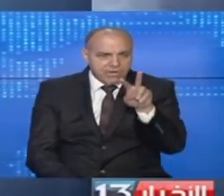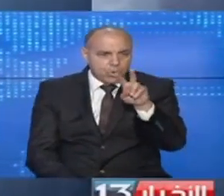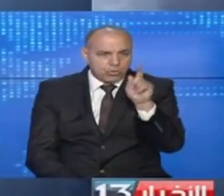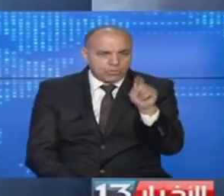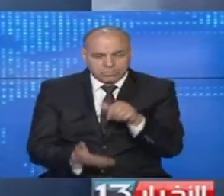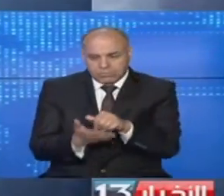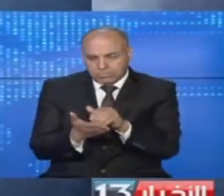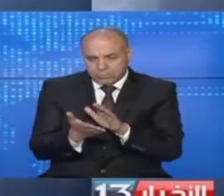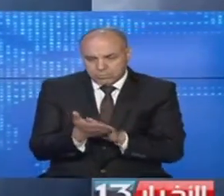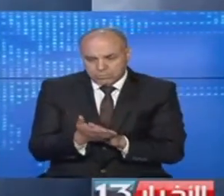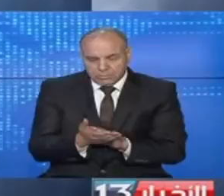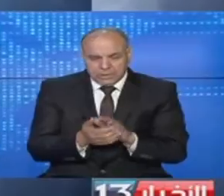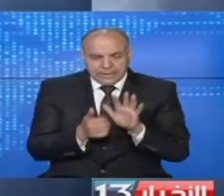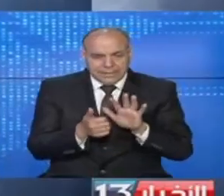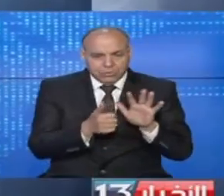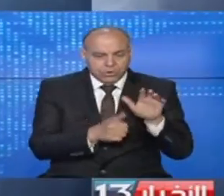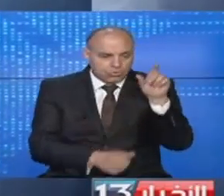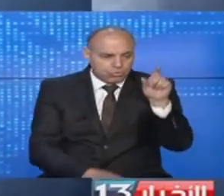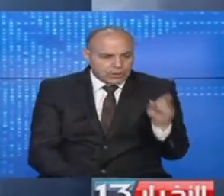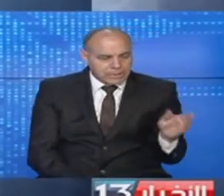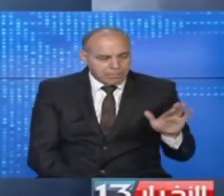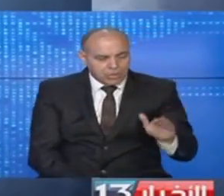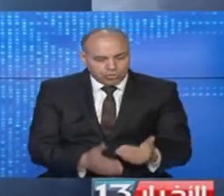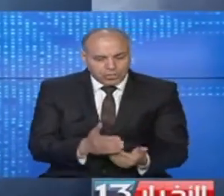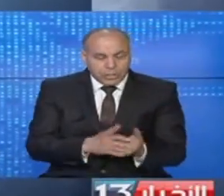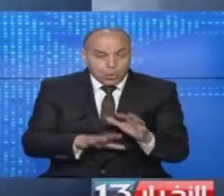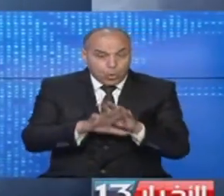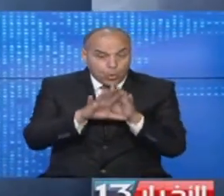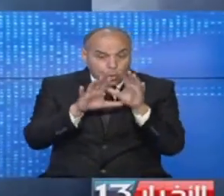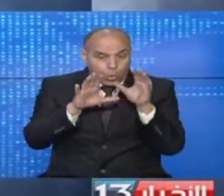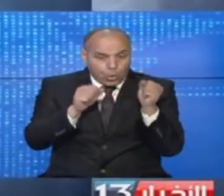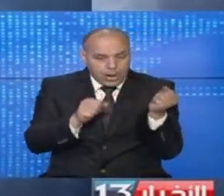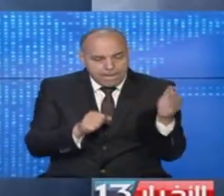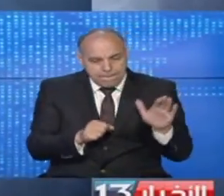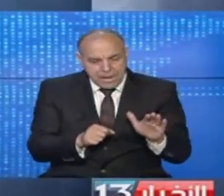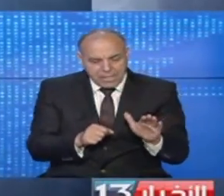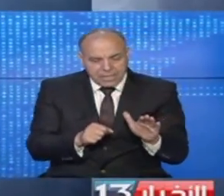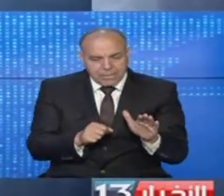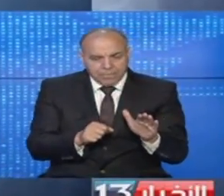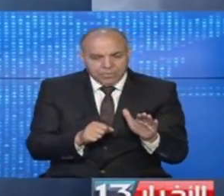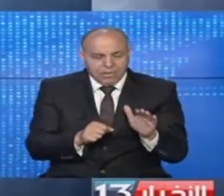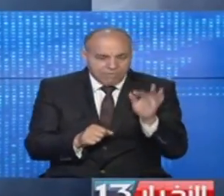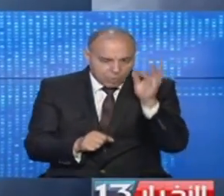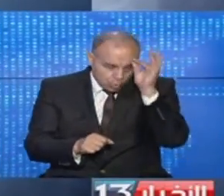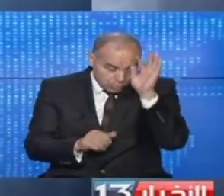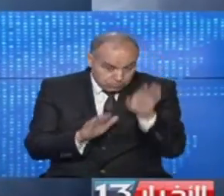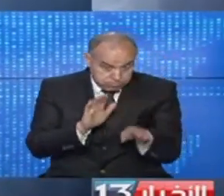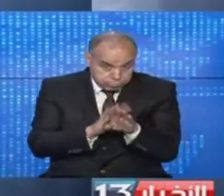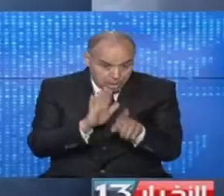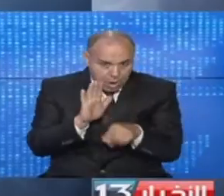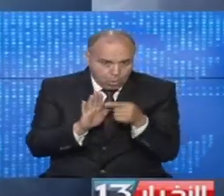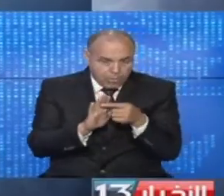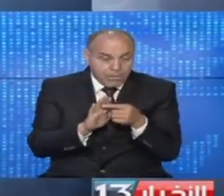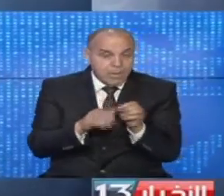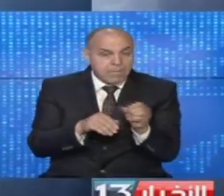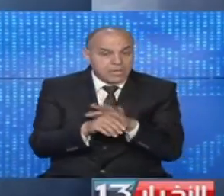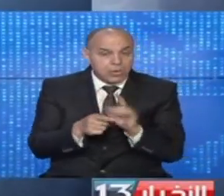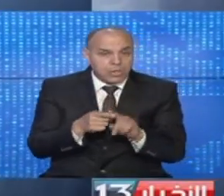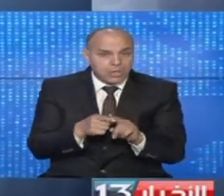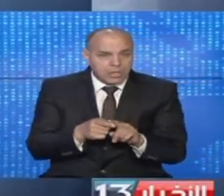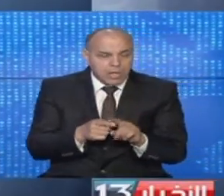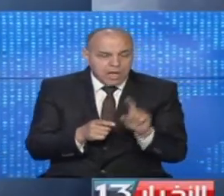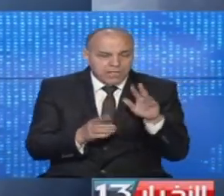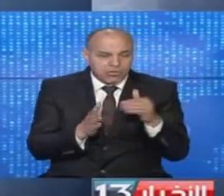31 مايو 2021 تسجيل 66 وفاة جديدة، ليرتفع بذلك العدد الجملي للوفيات في تونس منذ ظهور الوباء إلى